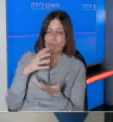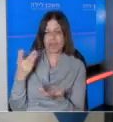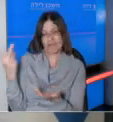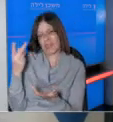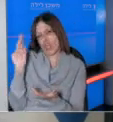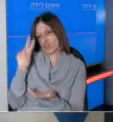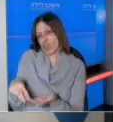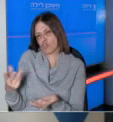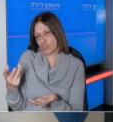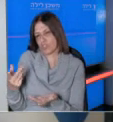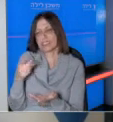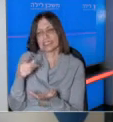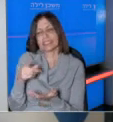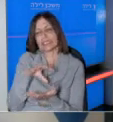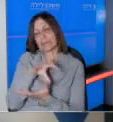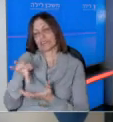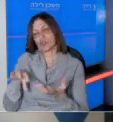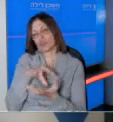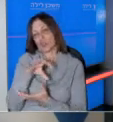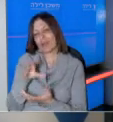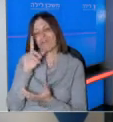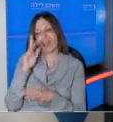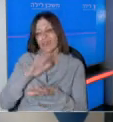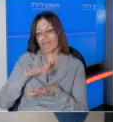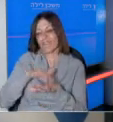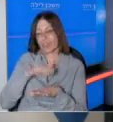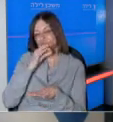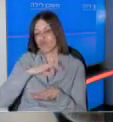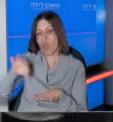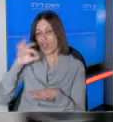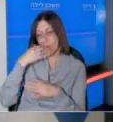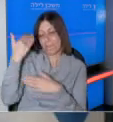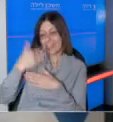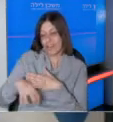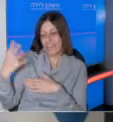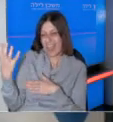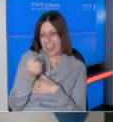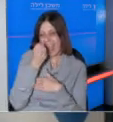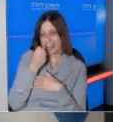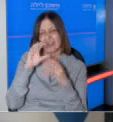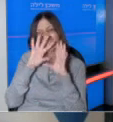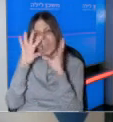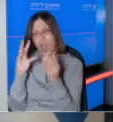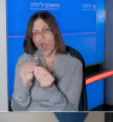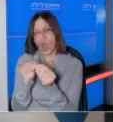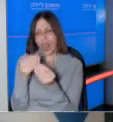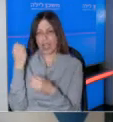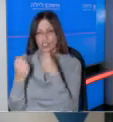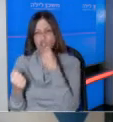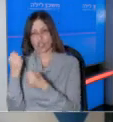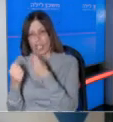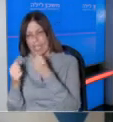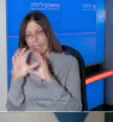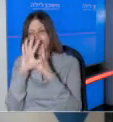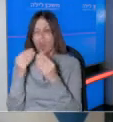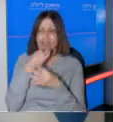יש מורכבויות. זה מסובך, אבל התפקיד שלנו זה בסוף לקחת את כל הקשיים, את כל